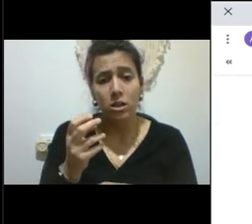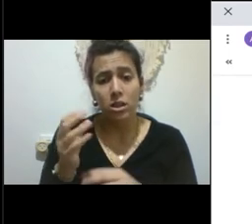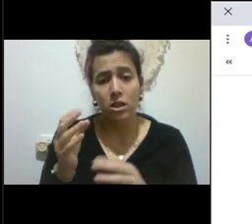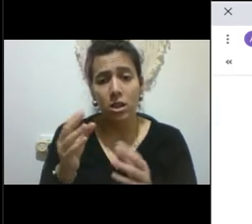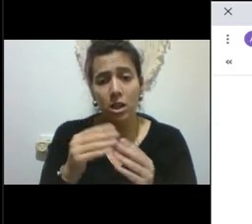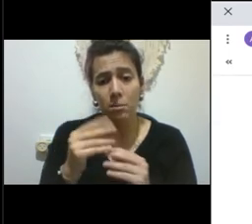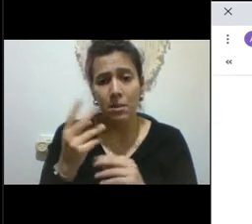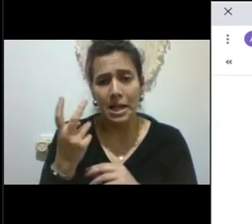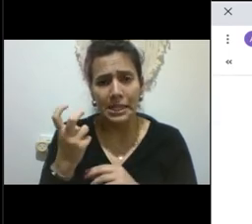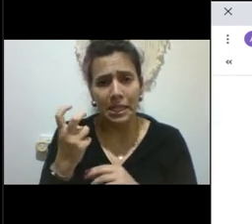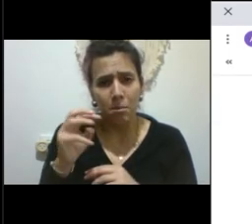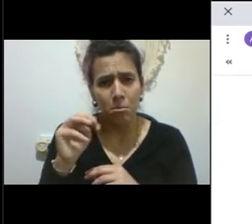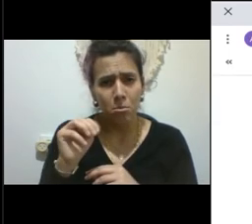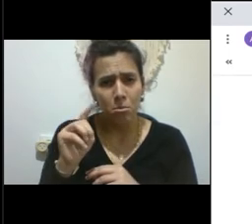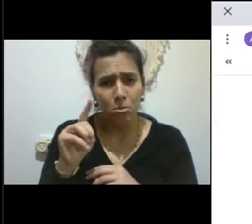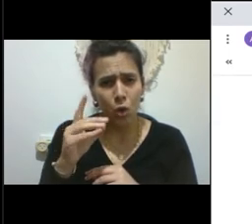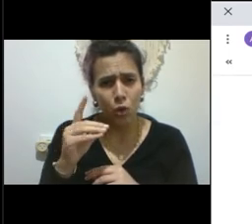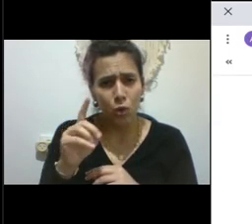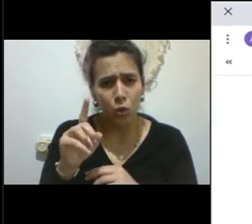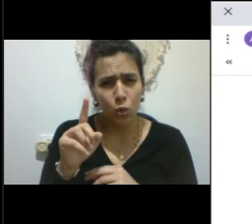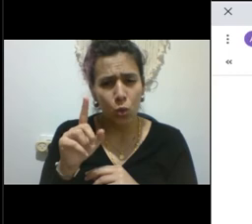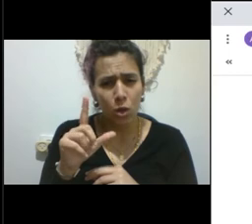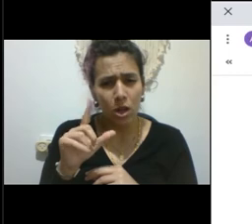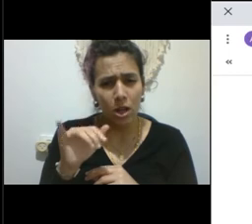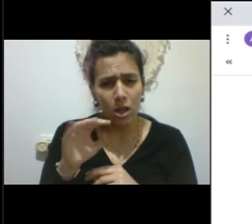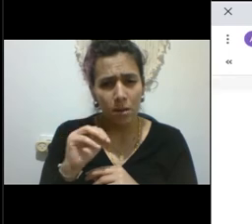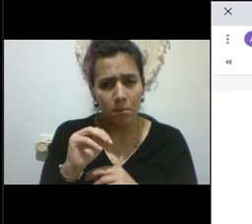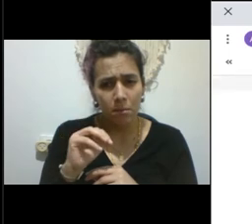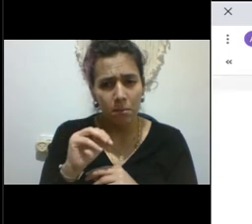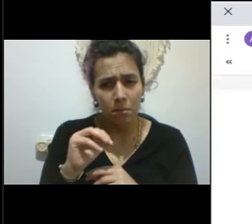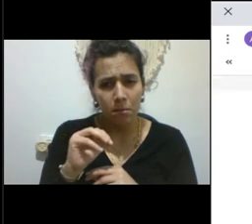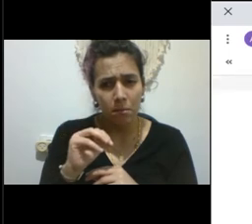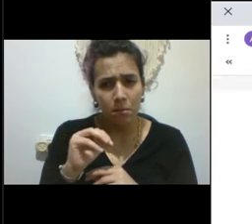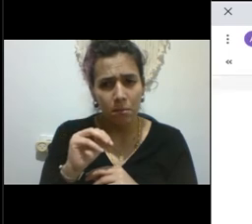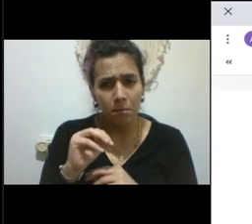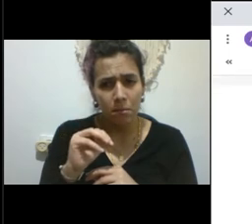מודולים, יכולים לראות את המסך שלי, ניר?